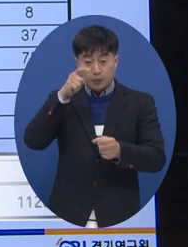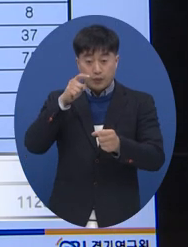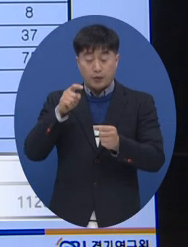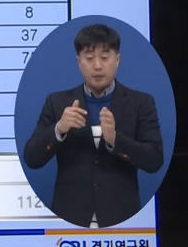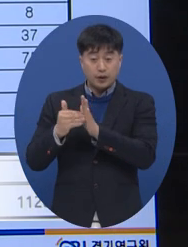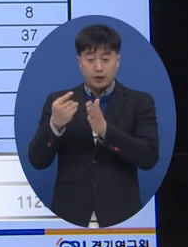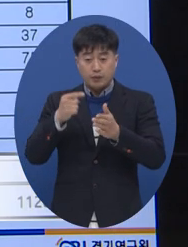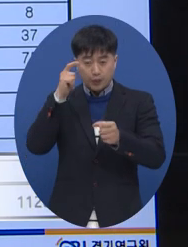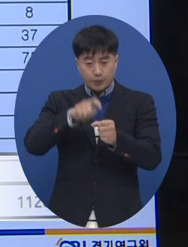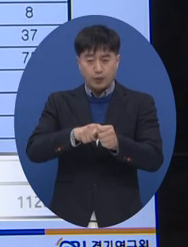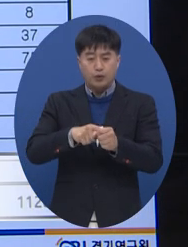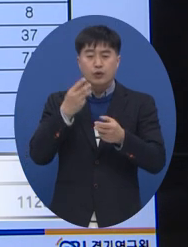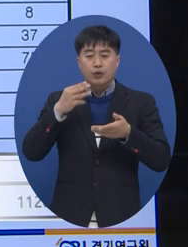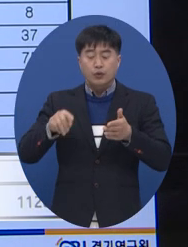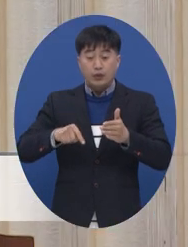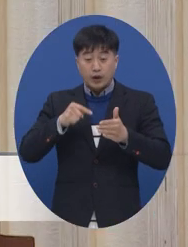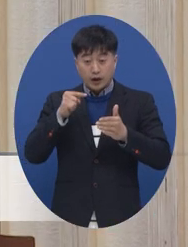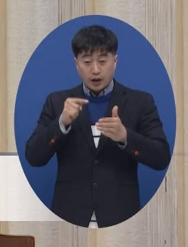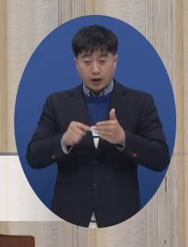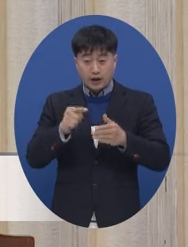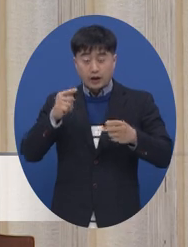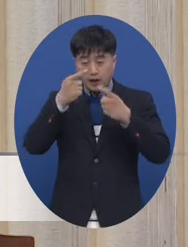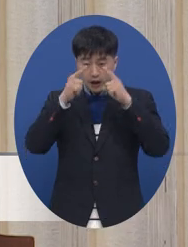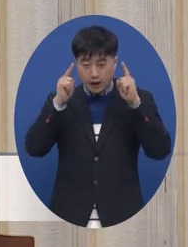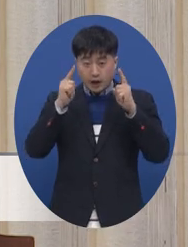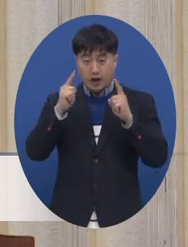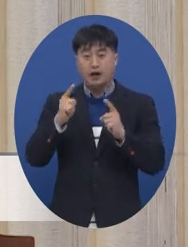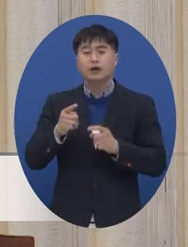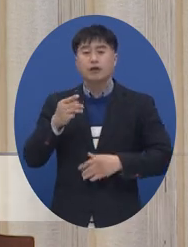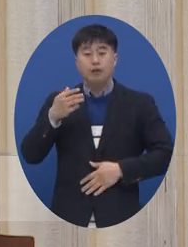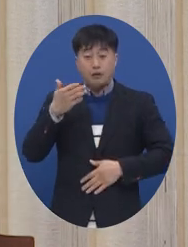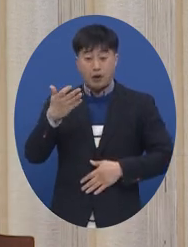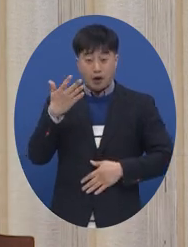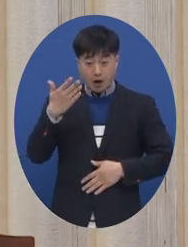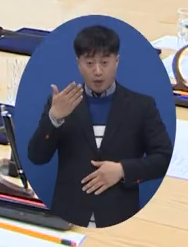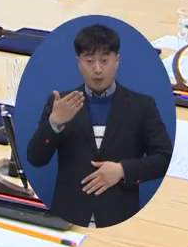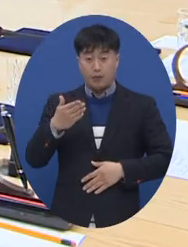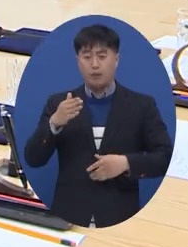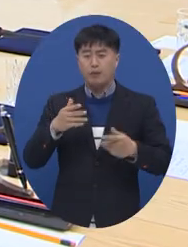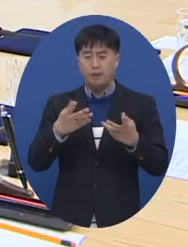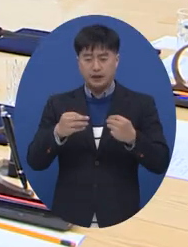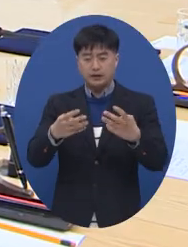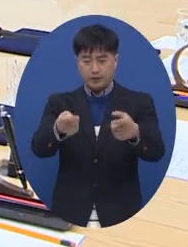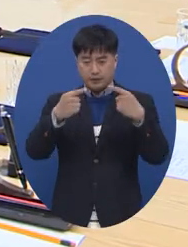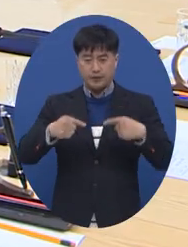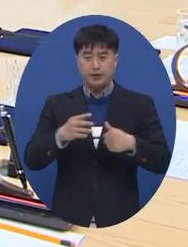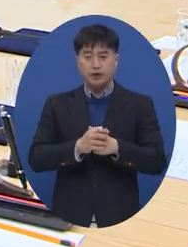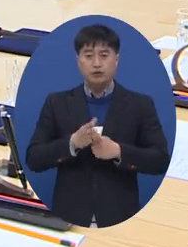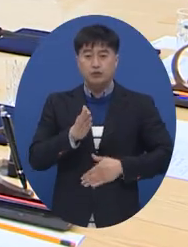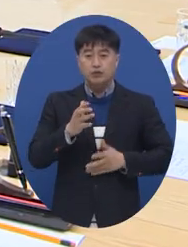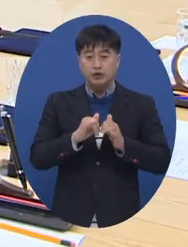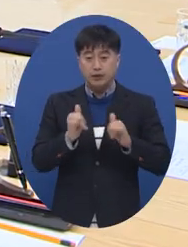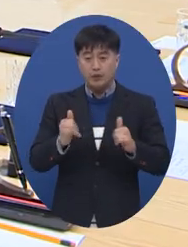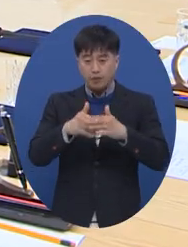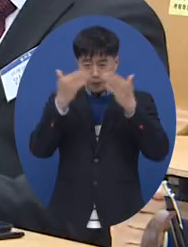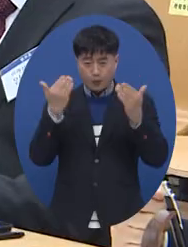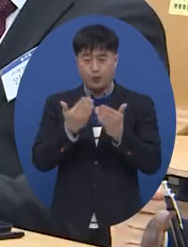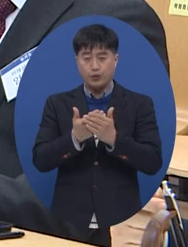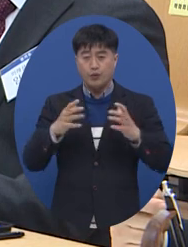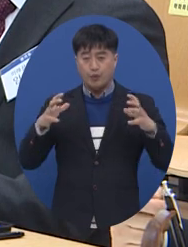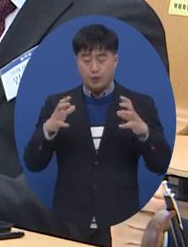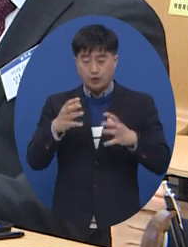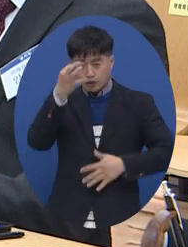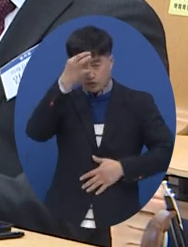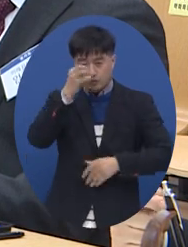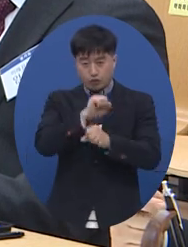도내 대학 9곳과 연구기관 3곳 그리고 관련 협회와 기업 등이 대거 참여했습니다. 전문 인력들을 총동원해 기술